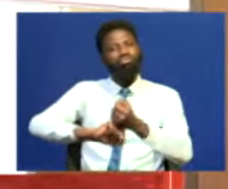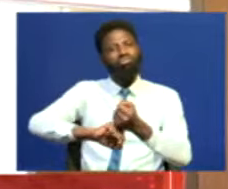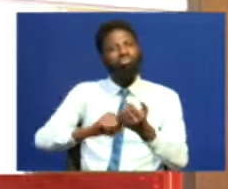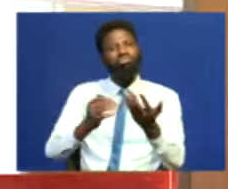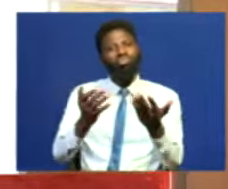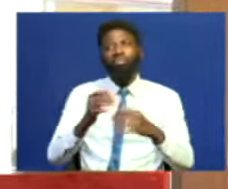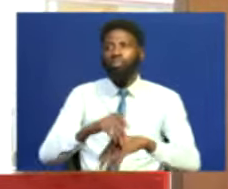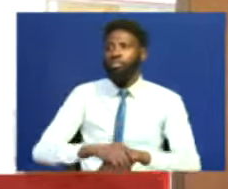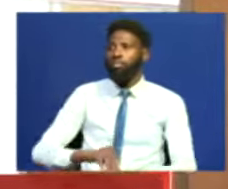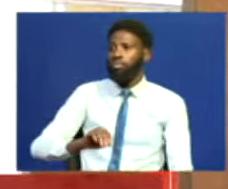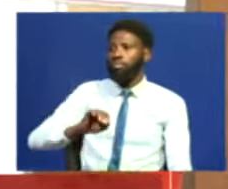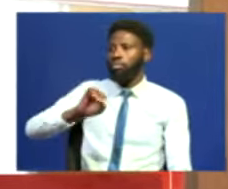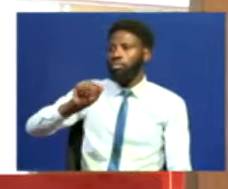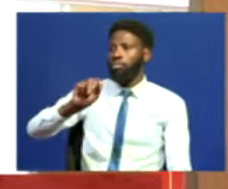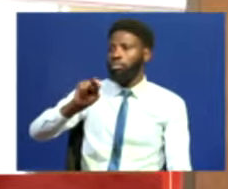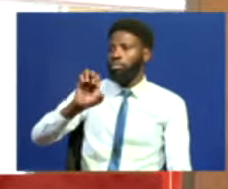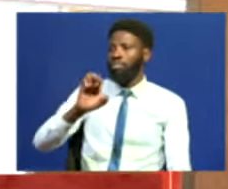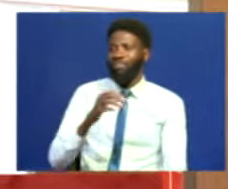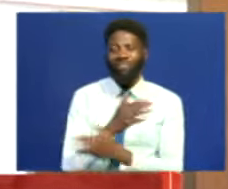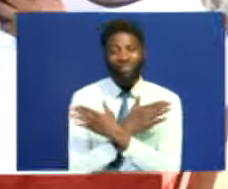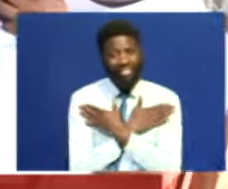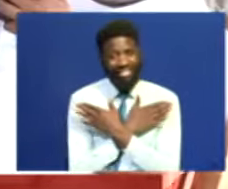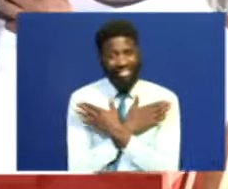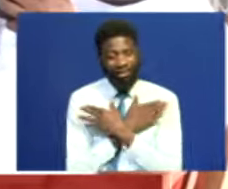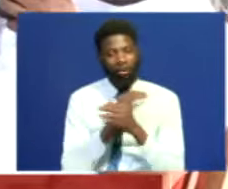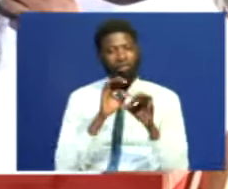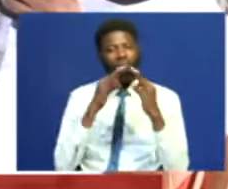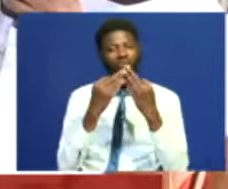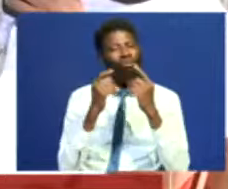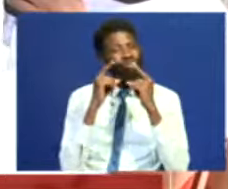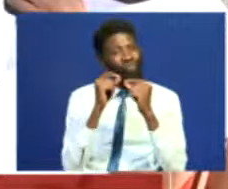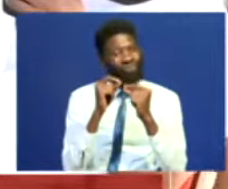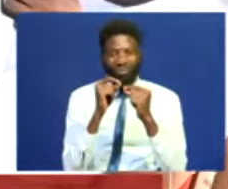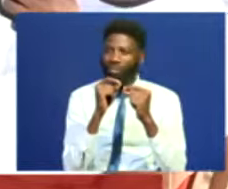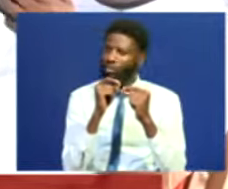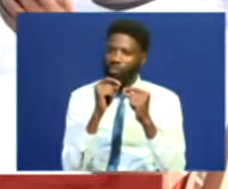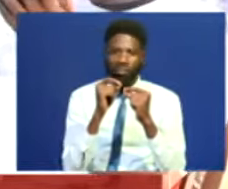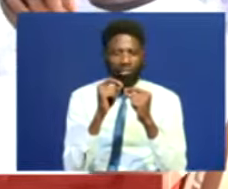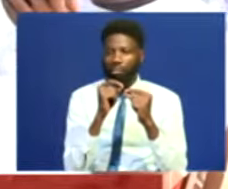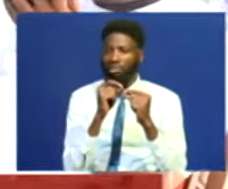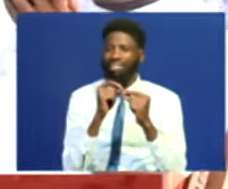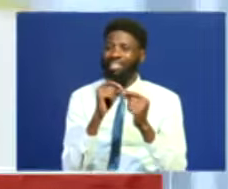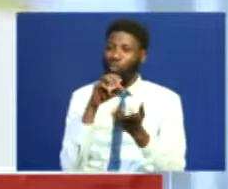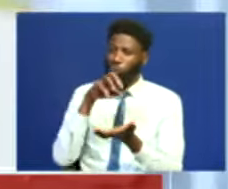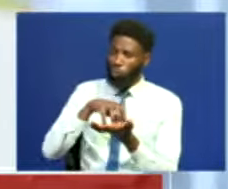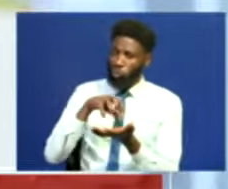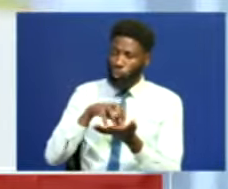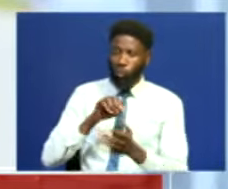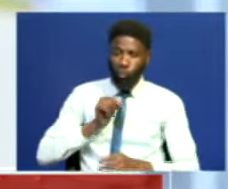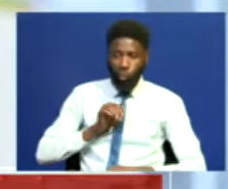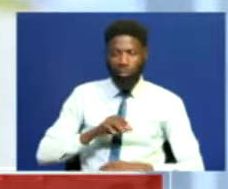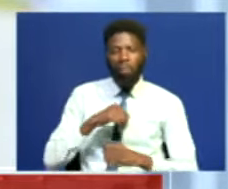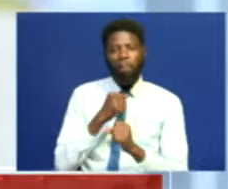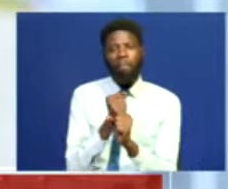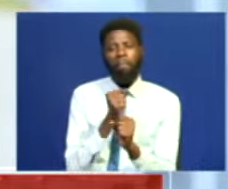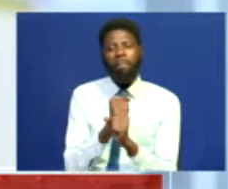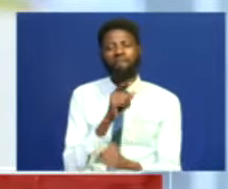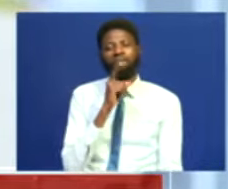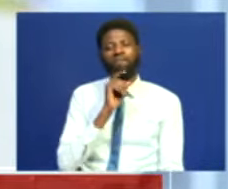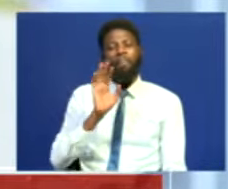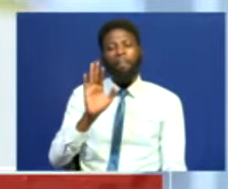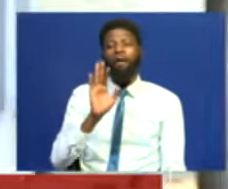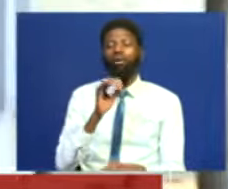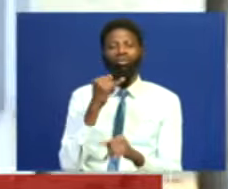ambaye ni rafiki wa familia hiyo amedokeza kuwa hali hii ilimlazimu babake Fyona kuacha kazi ili